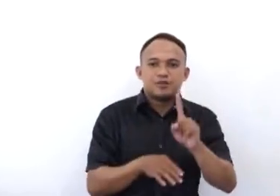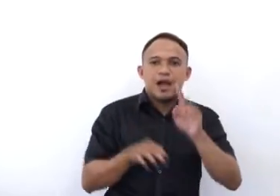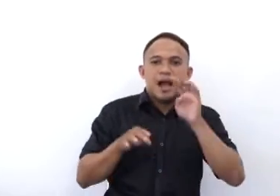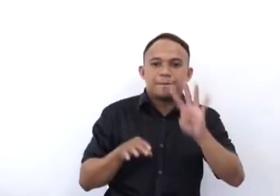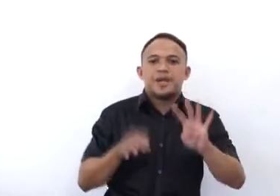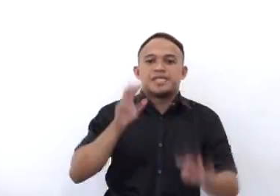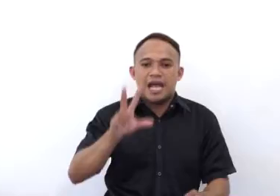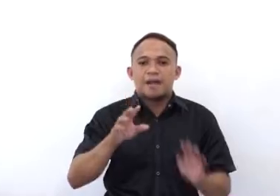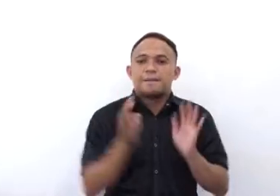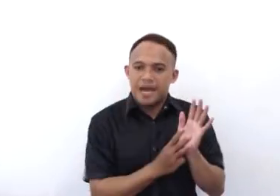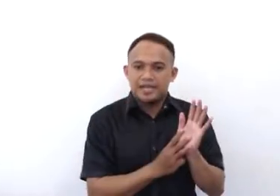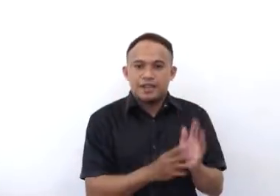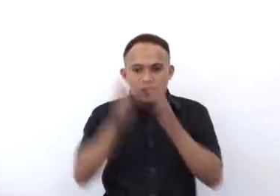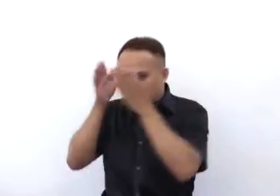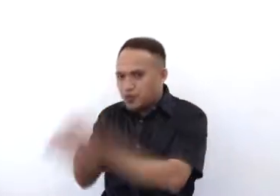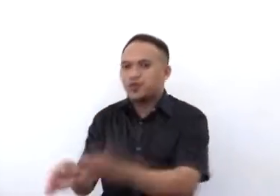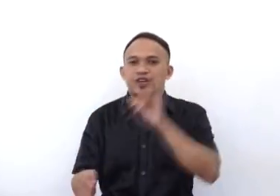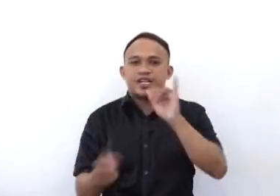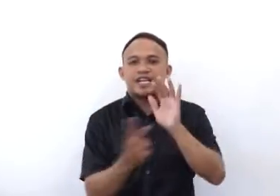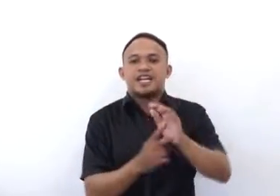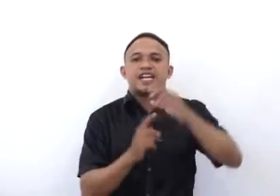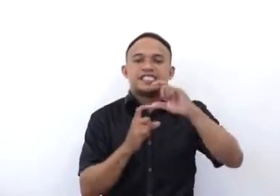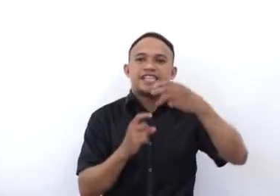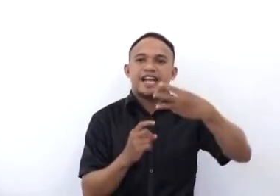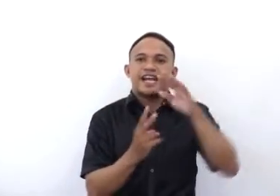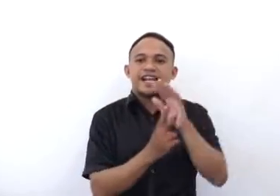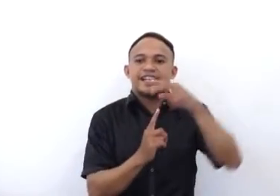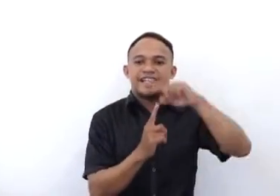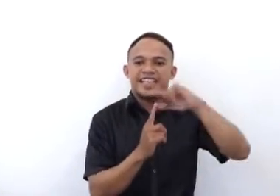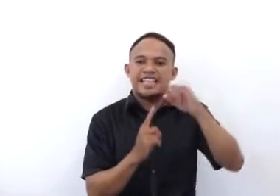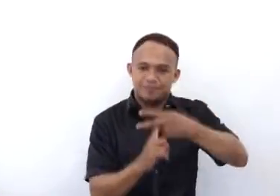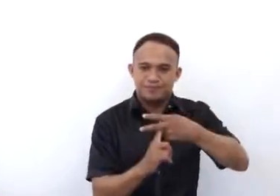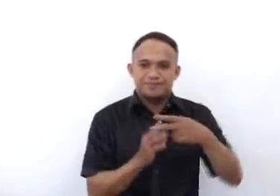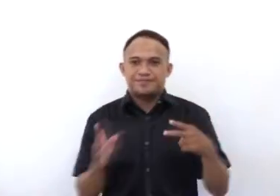lebih Rp500 juta rupiah dari persyaratan.